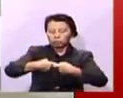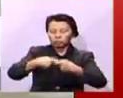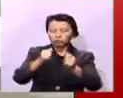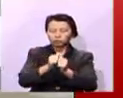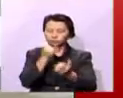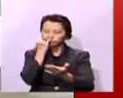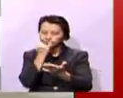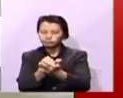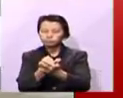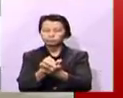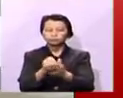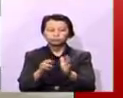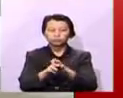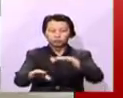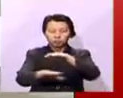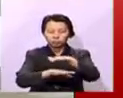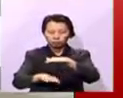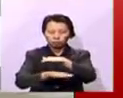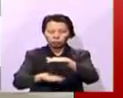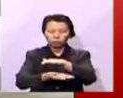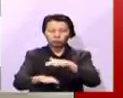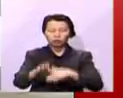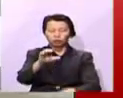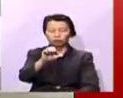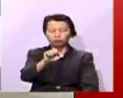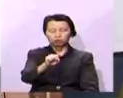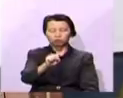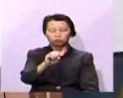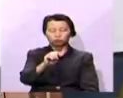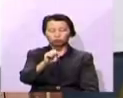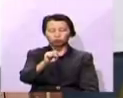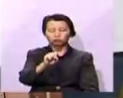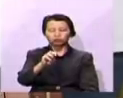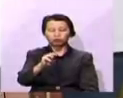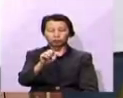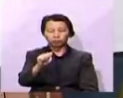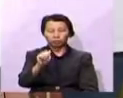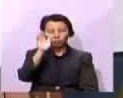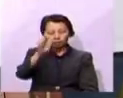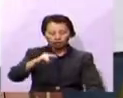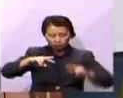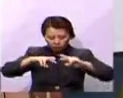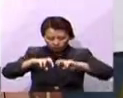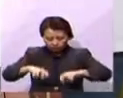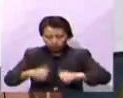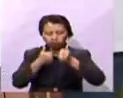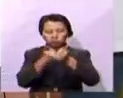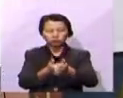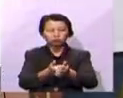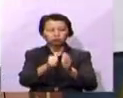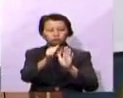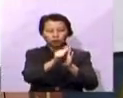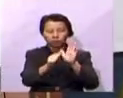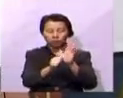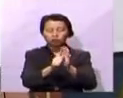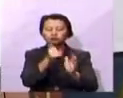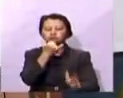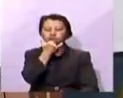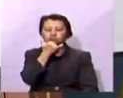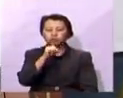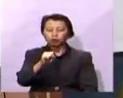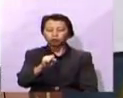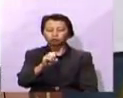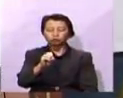dengan keganasan di bawah Kanun Keseksaan Akta 574 dan akan disiasat mengikut prosedur di bawah Akta Kesalahan